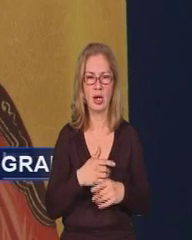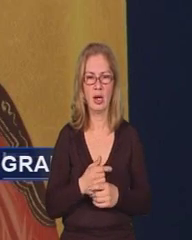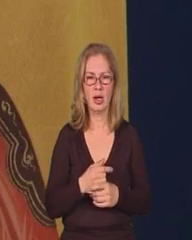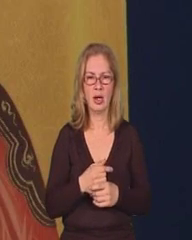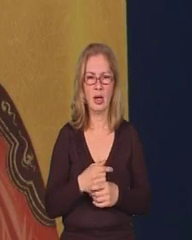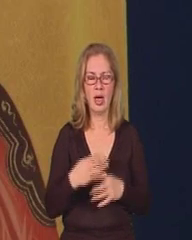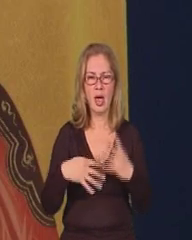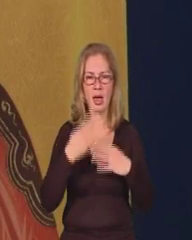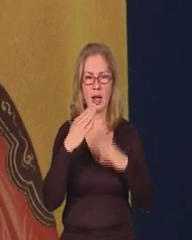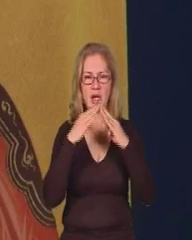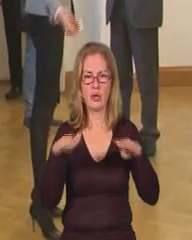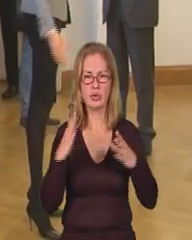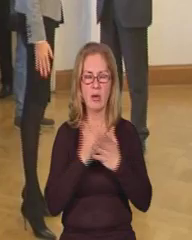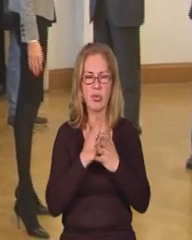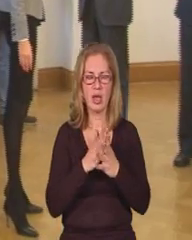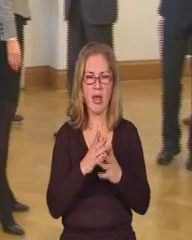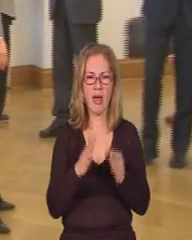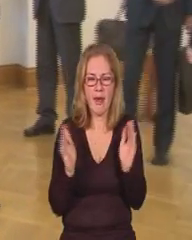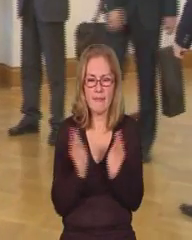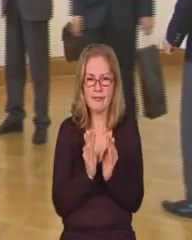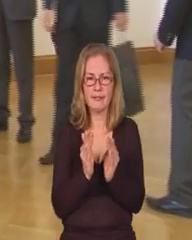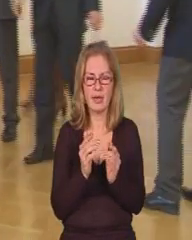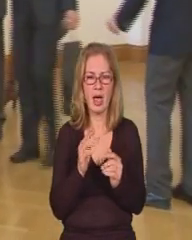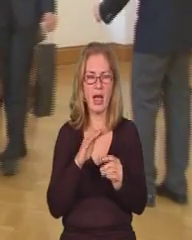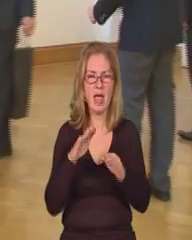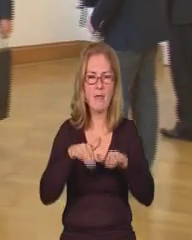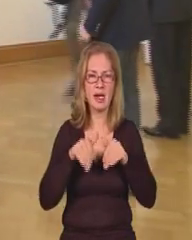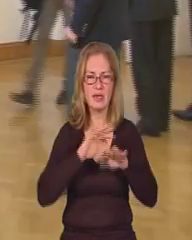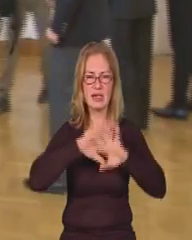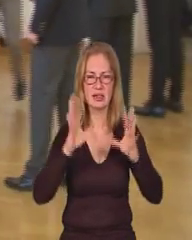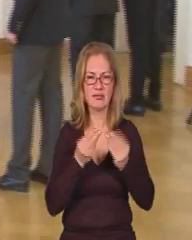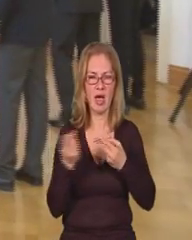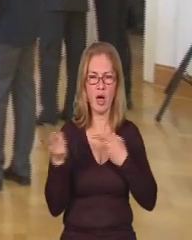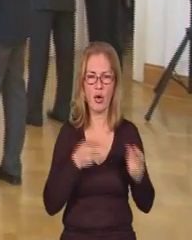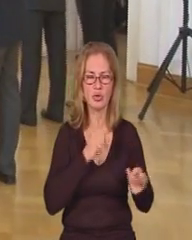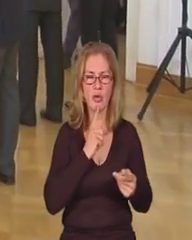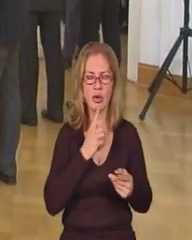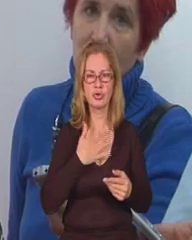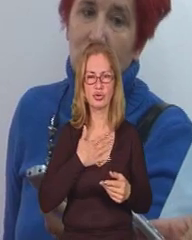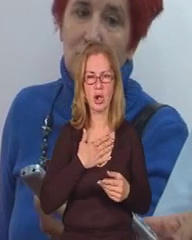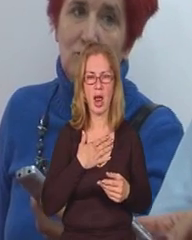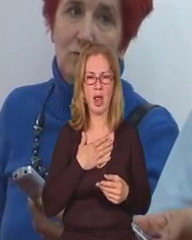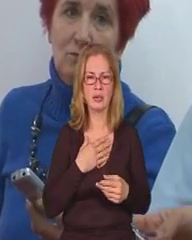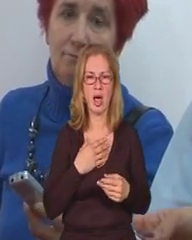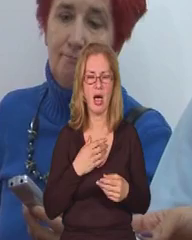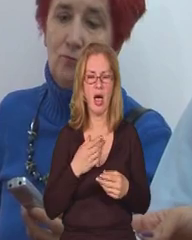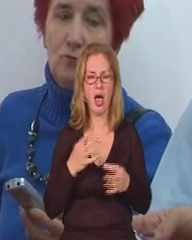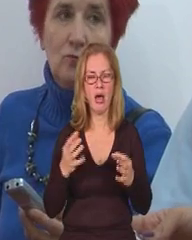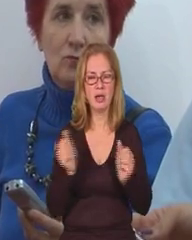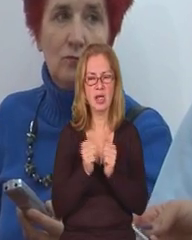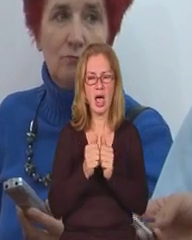svetom velikomučeniku Georgiju. Gradska kuća bila je tesna da primi sve goste koji su došli da zajedno proslave slavu. Novi